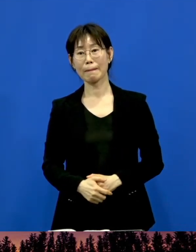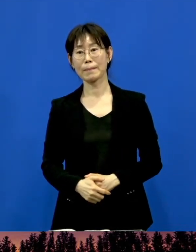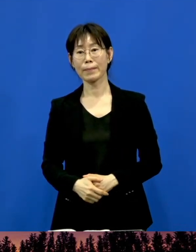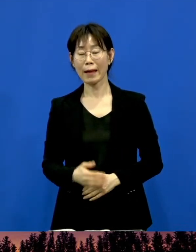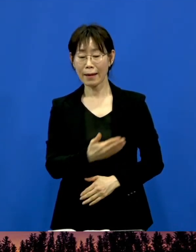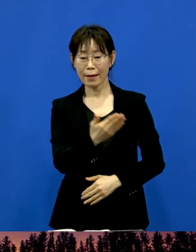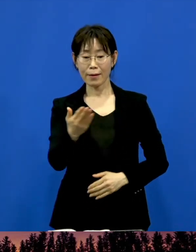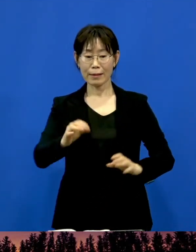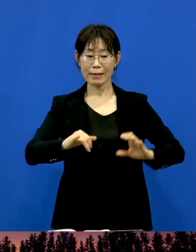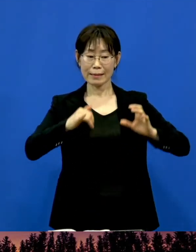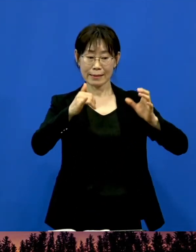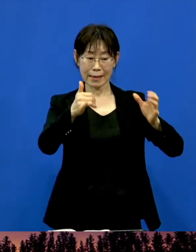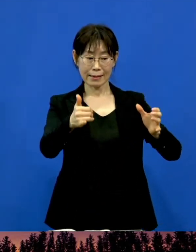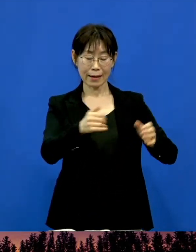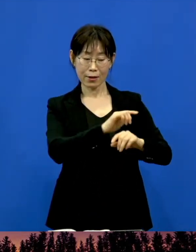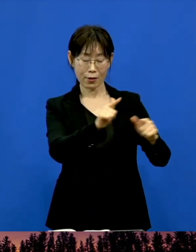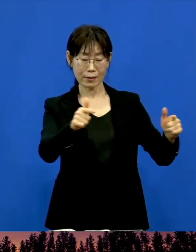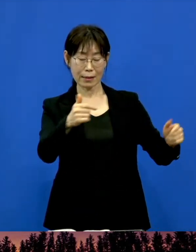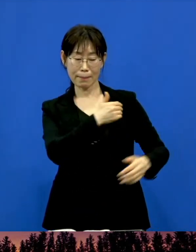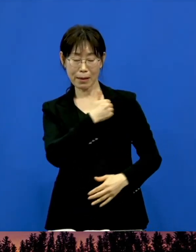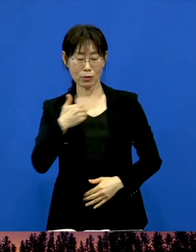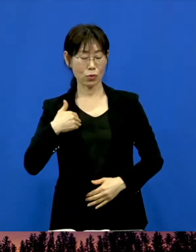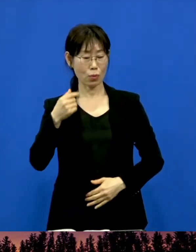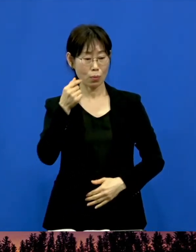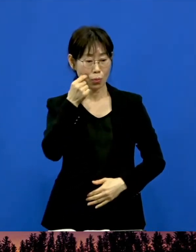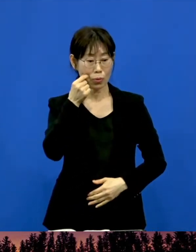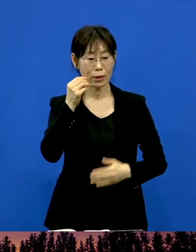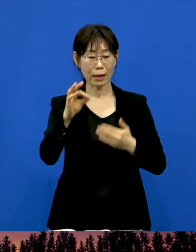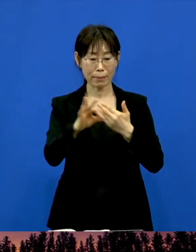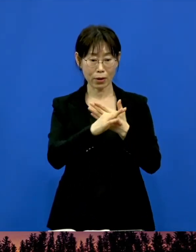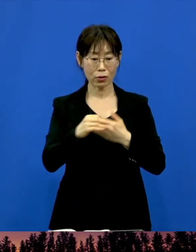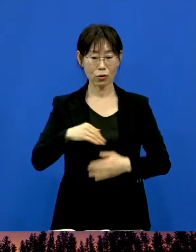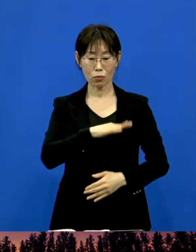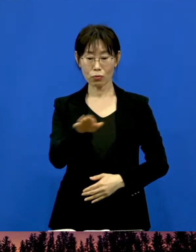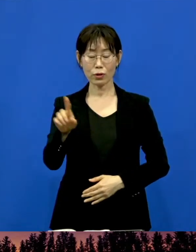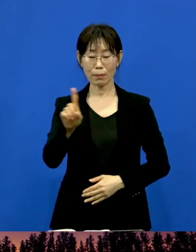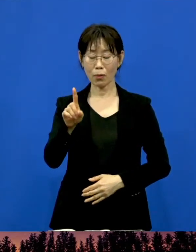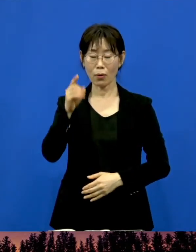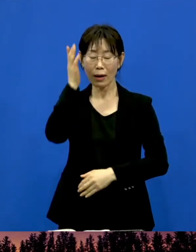여러분, 이 세상의 것들로 만족할 수 없다면 우리는 다른 세상을 위해서 지원받은 존재인 것입니다.